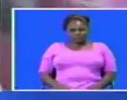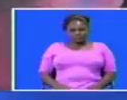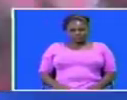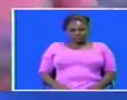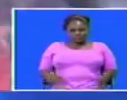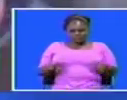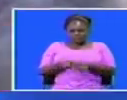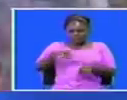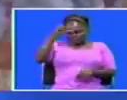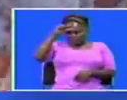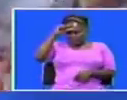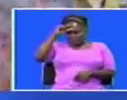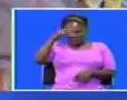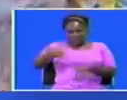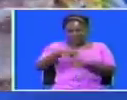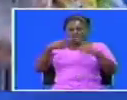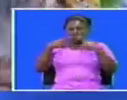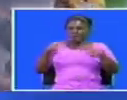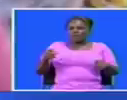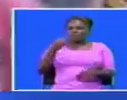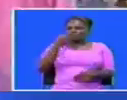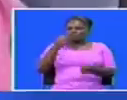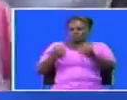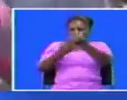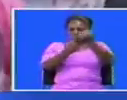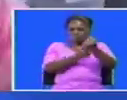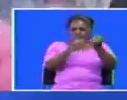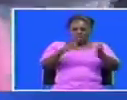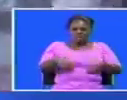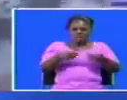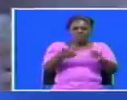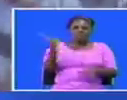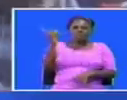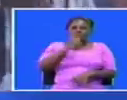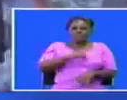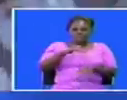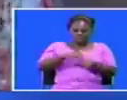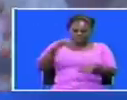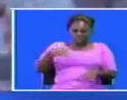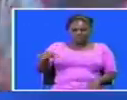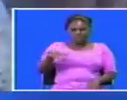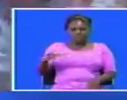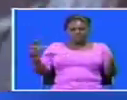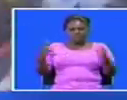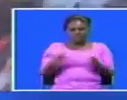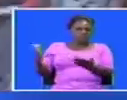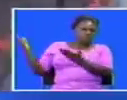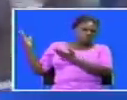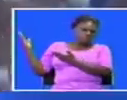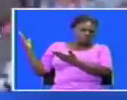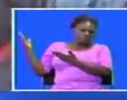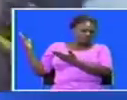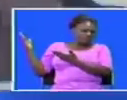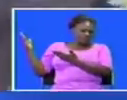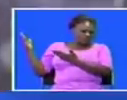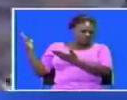Licha ya serikali kuu kutangaza kuwa chakula cha msaada kimepelekwa maeneo yanayoathirika na ukame, wakaazi wa Pokot Mashariki